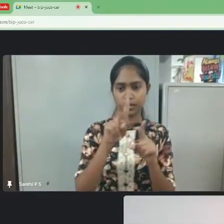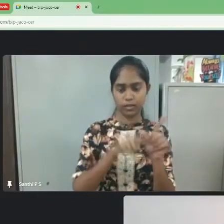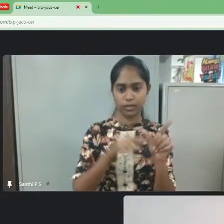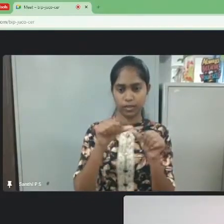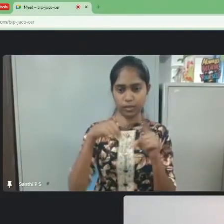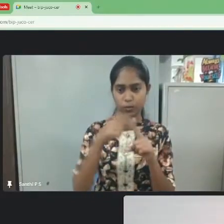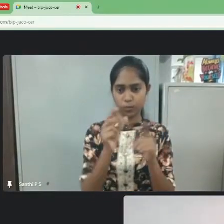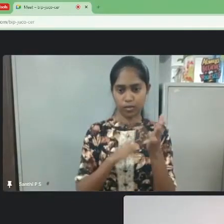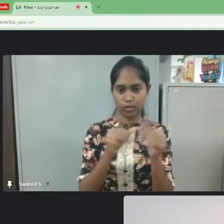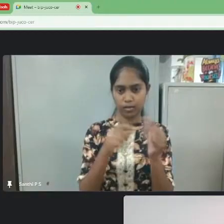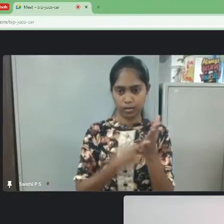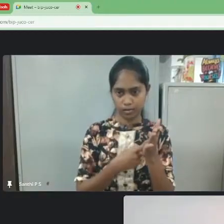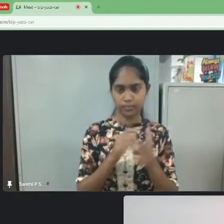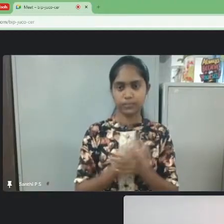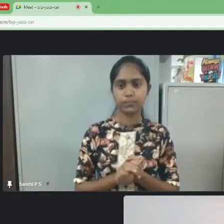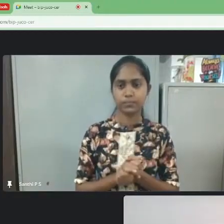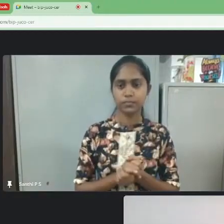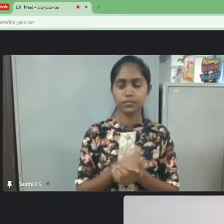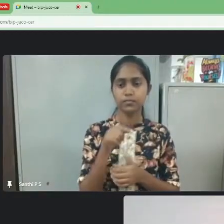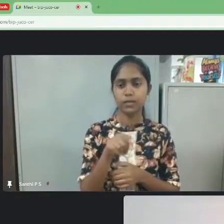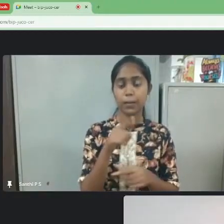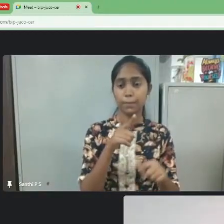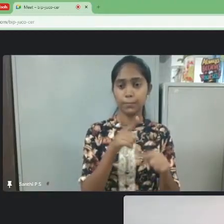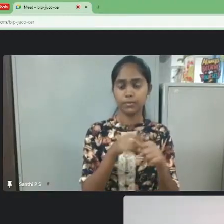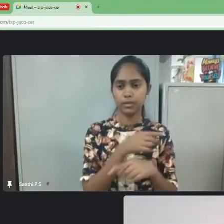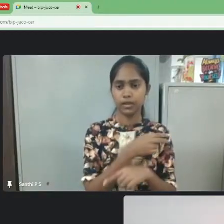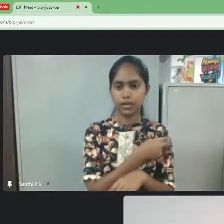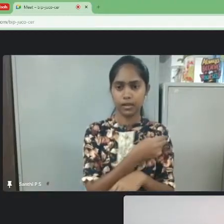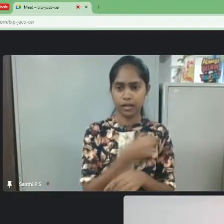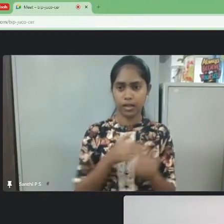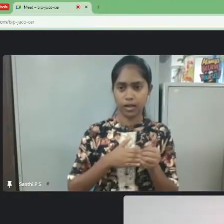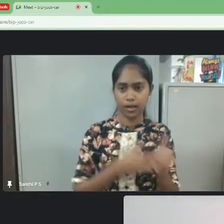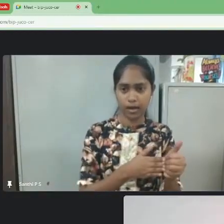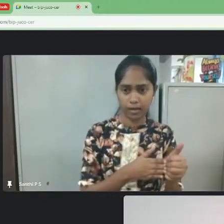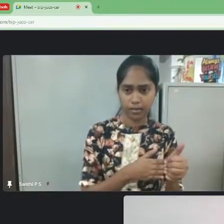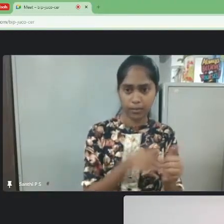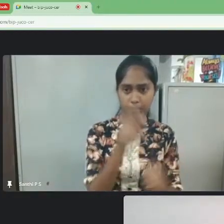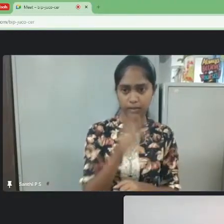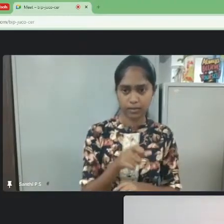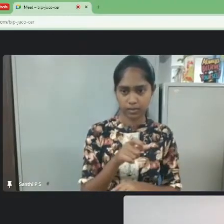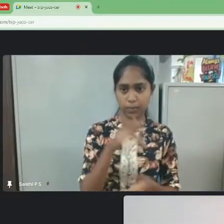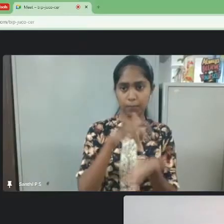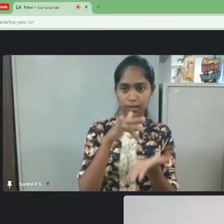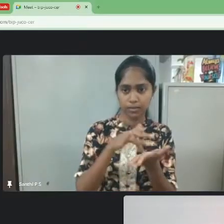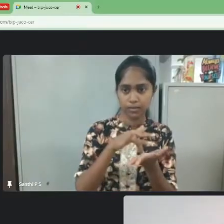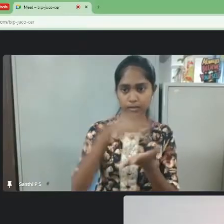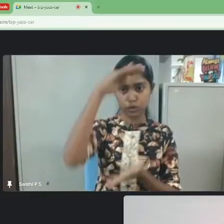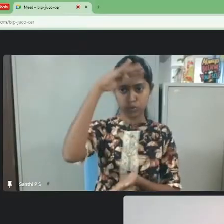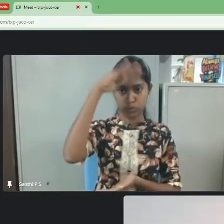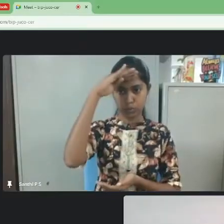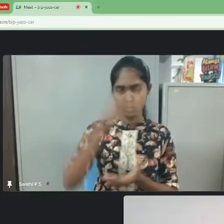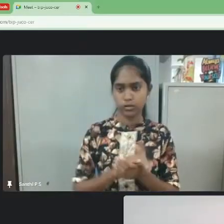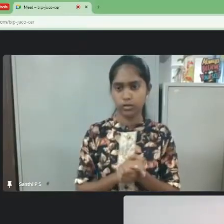മെഡിക്കൽ സയൻസസ്. കൂടാതെ ക്ലിനിക്കൽ ലീഡ് ആൻഡ് ഡയറക്ടർ സിമോർ ക്ലിനിക് തൃശൂർ, എക്സിക്യൂട്ടീവ് ഡയറക്ടർ ഫൗണ്ടേഷൻ ഫോർ